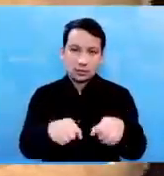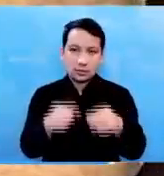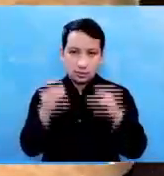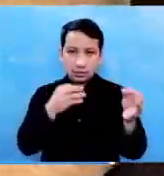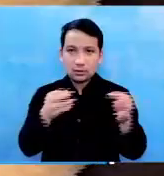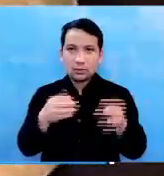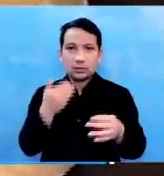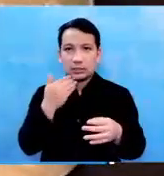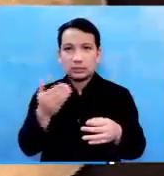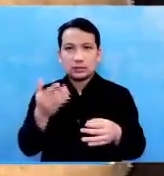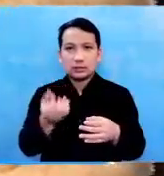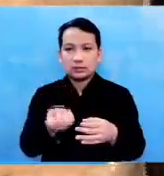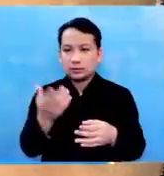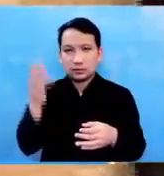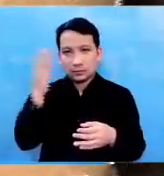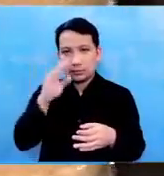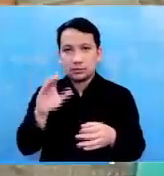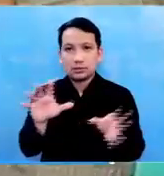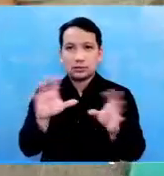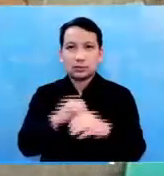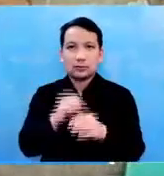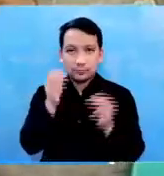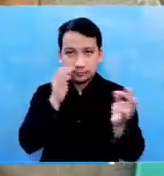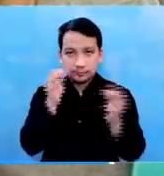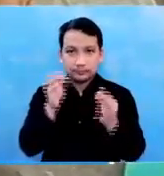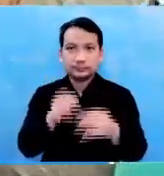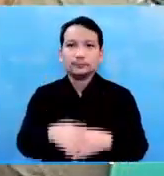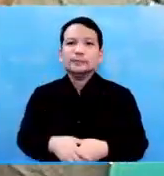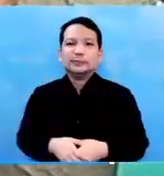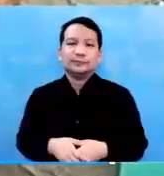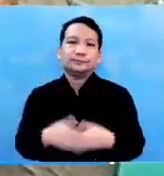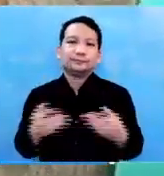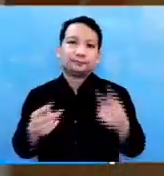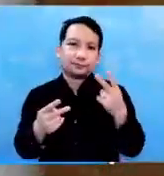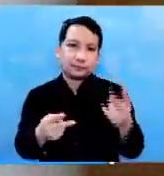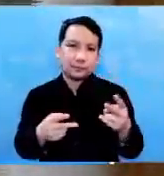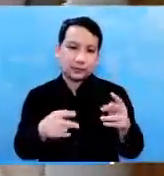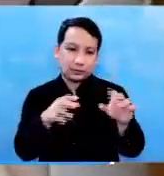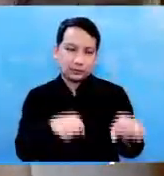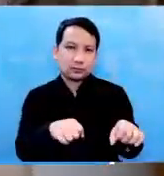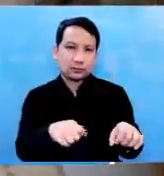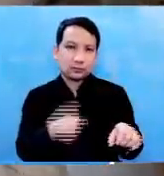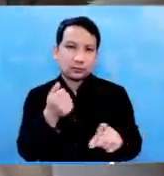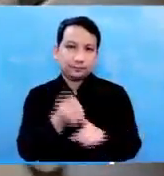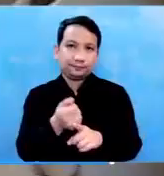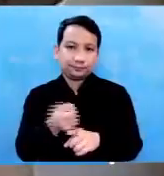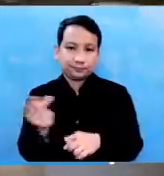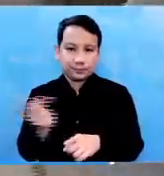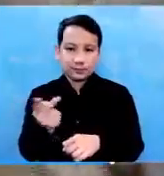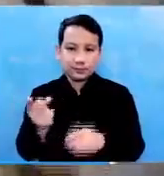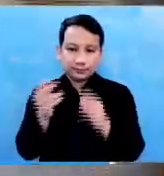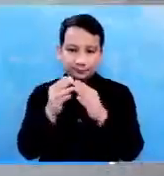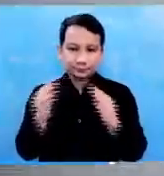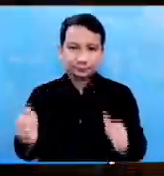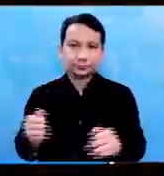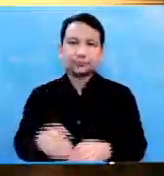hindi patukoy na halaga ng finished product na droga. Wala namang inabot ng mga sospek ang mga otoridad sa dalawang sinalaki na bahay.